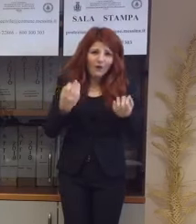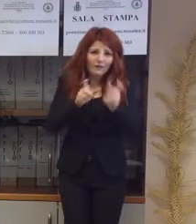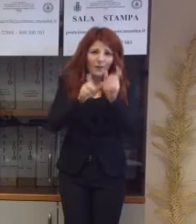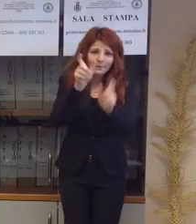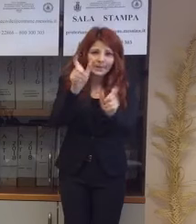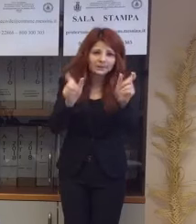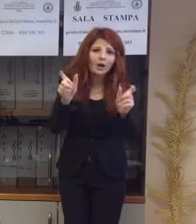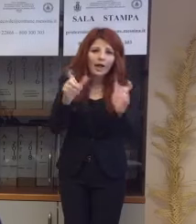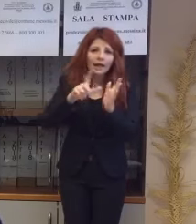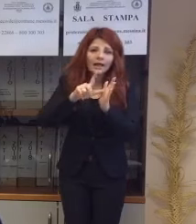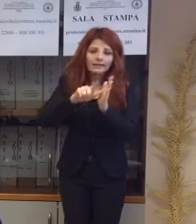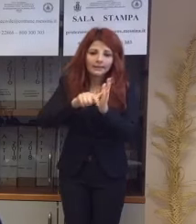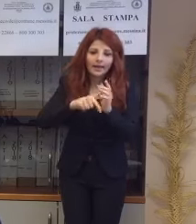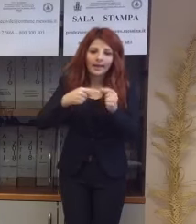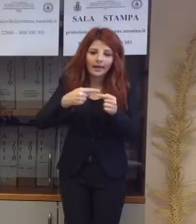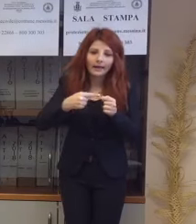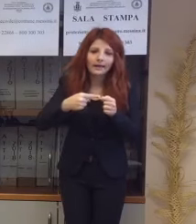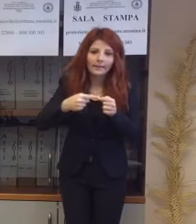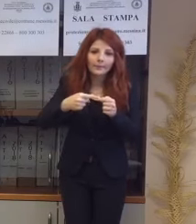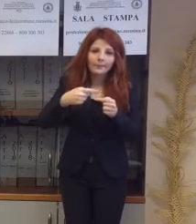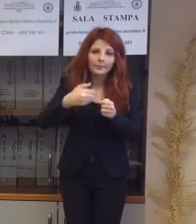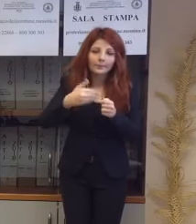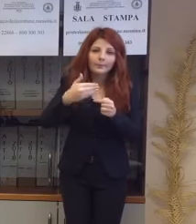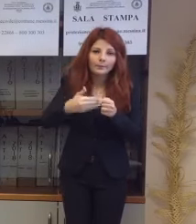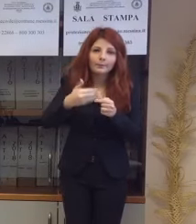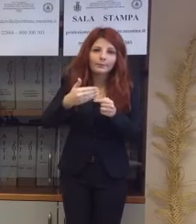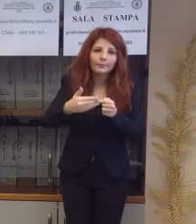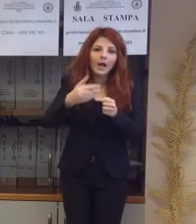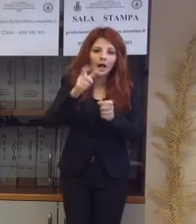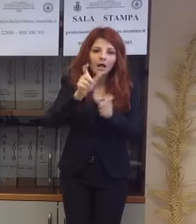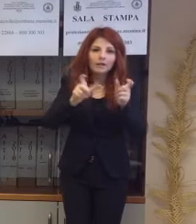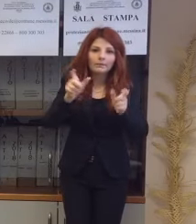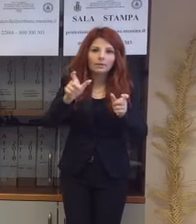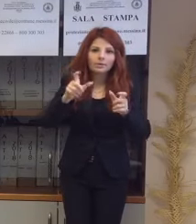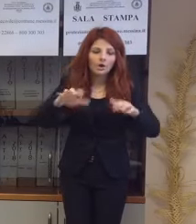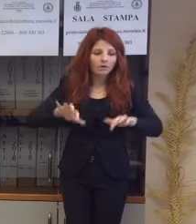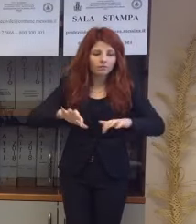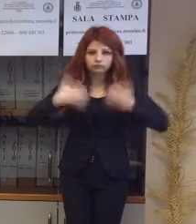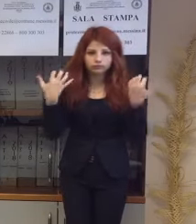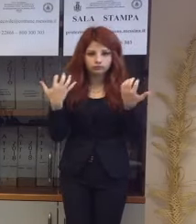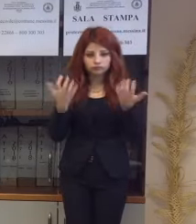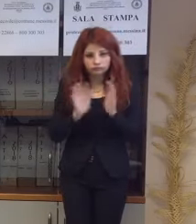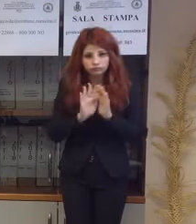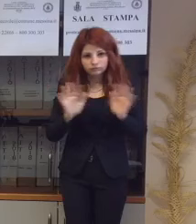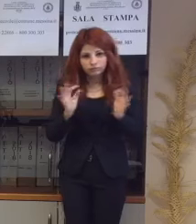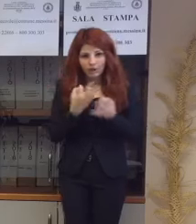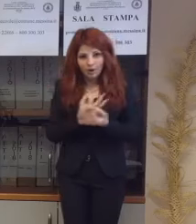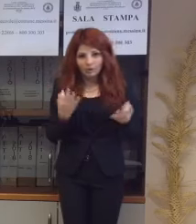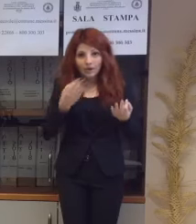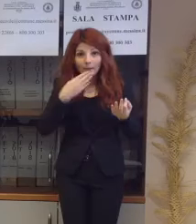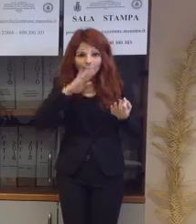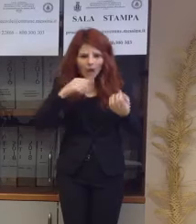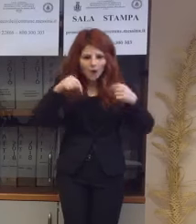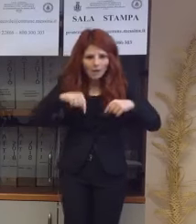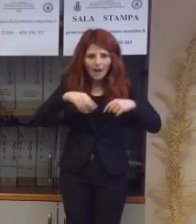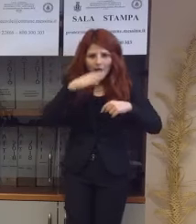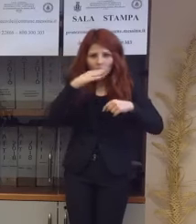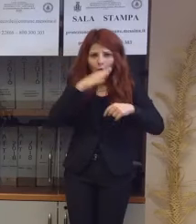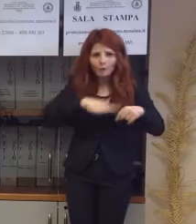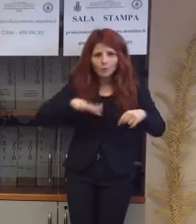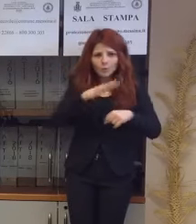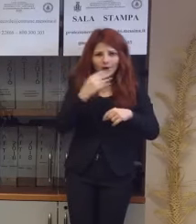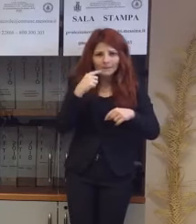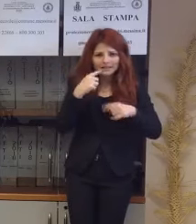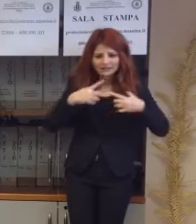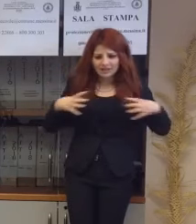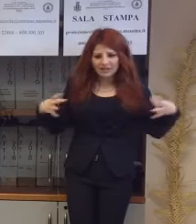passa, più si infuria. E meno male, ripeto, che noi abbiamo impostato l'assetto di guerra fin